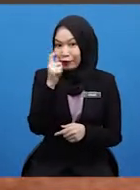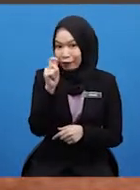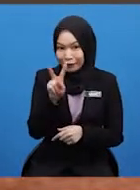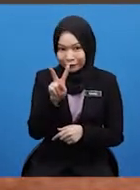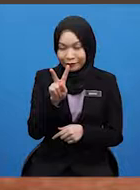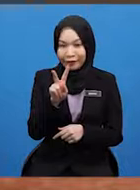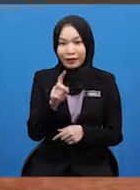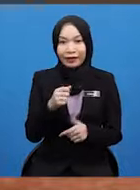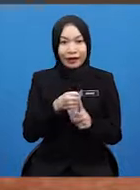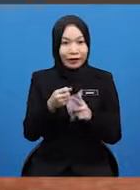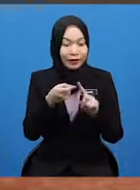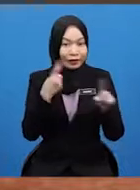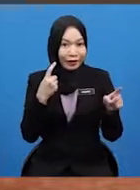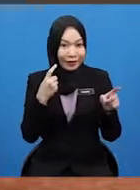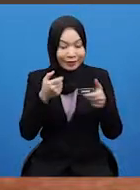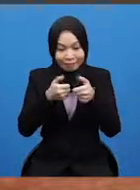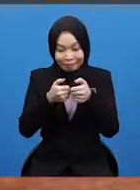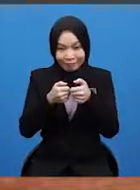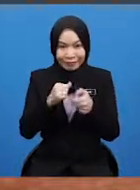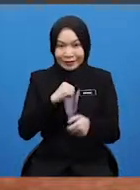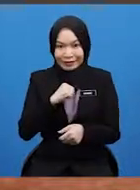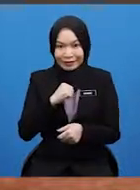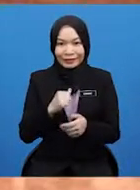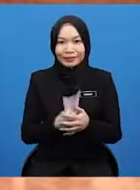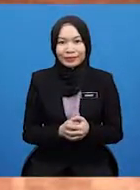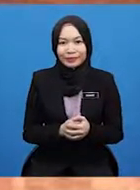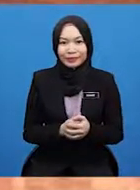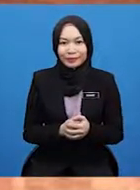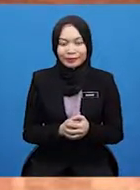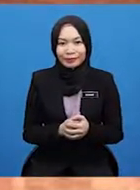atau melalui gadget-gadget peribadi.